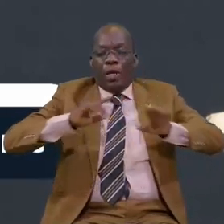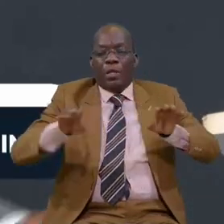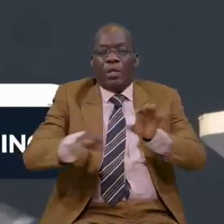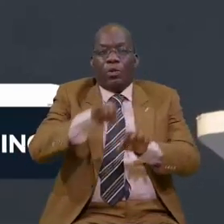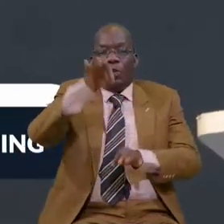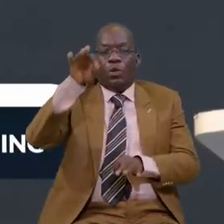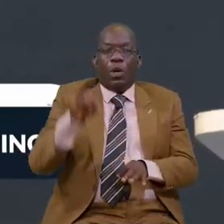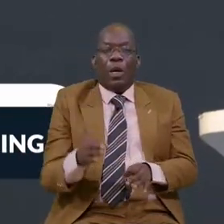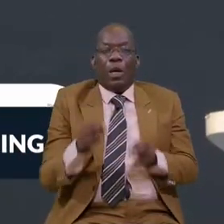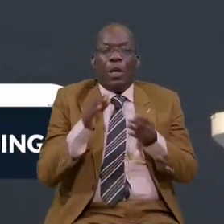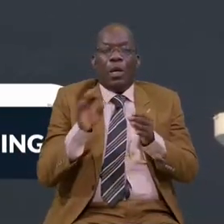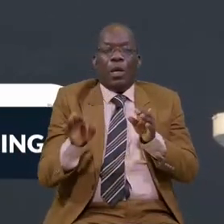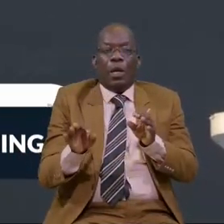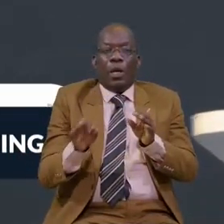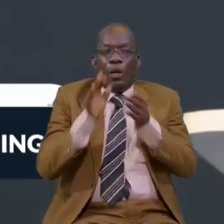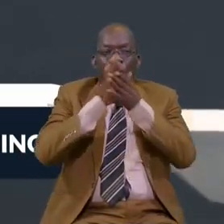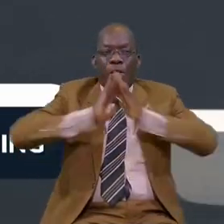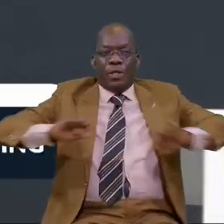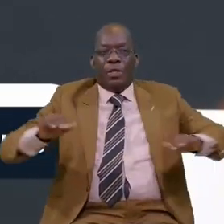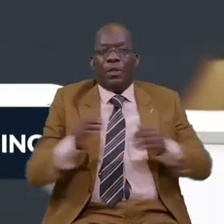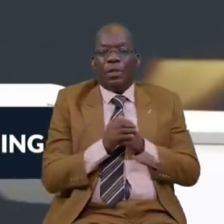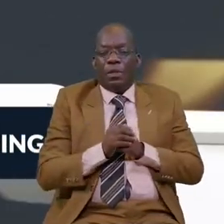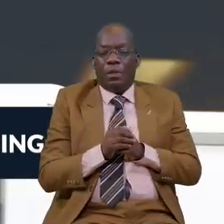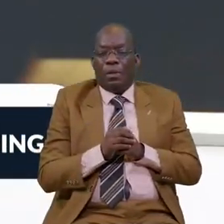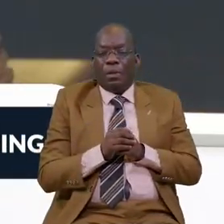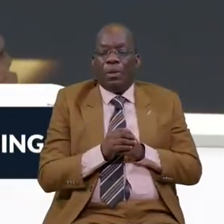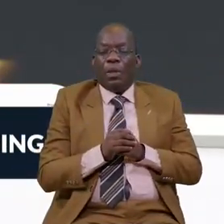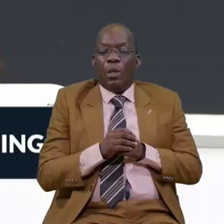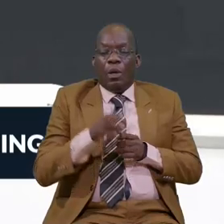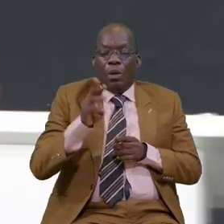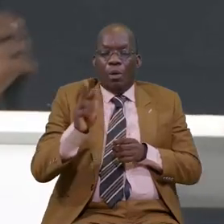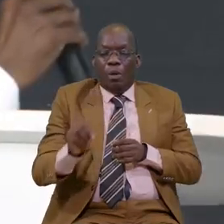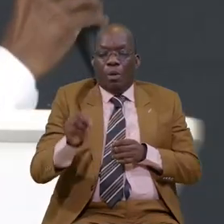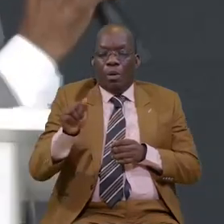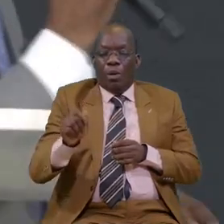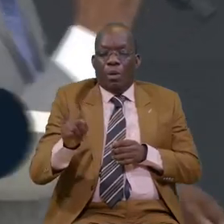ravivant l'âme par la sérénité spirituelle.